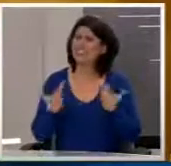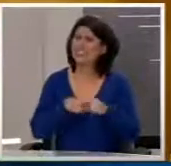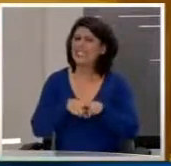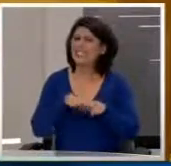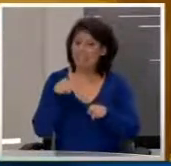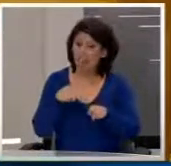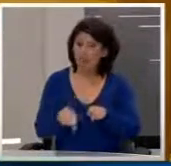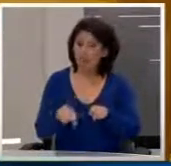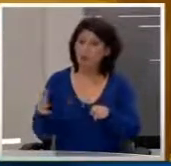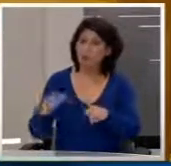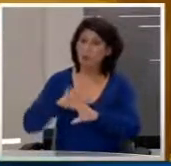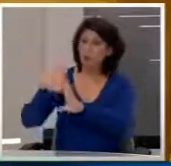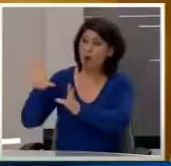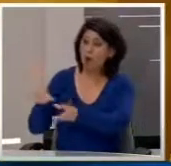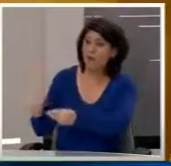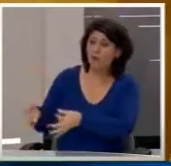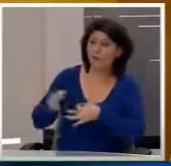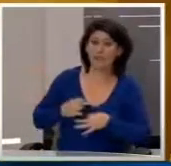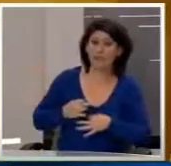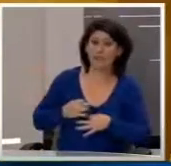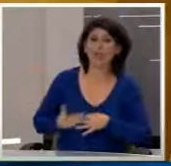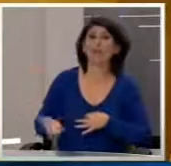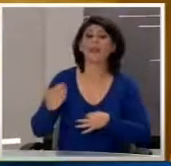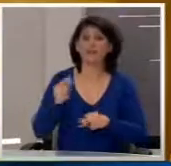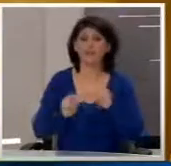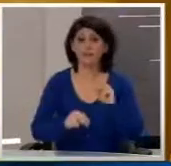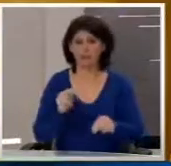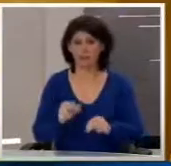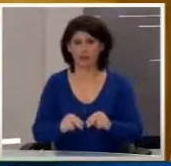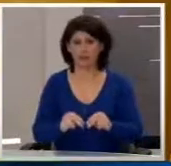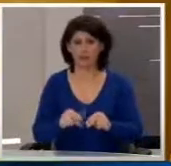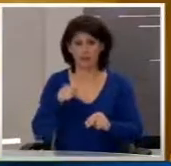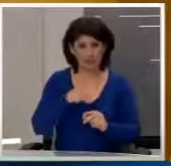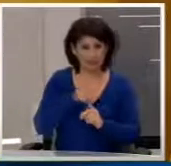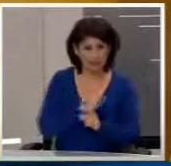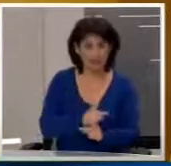με όλα αυτά που μας λέτε. Το ότι δεν ψηφίσαμε